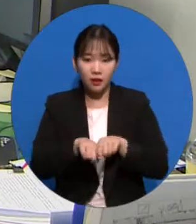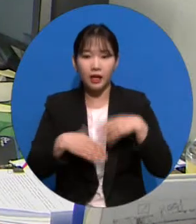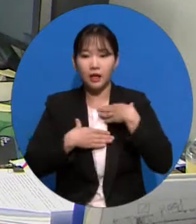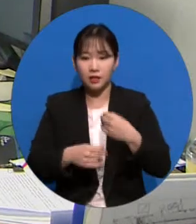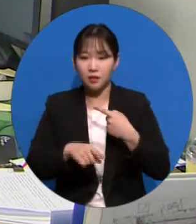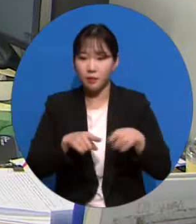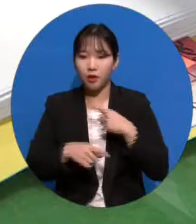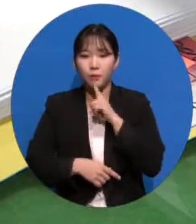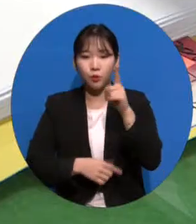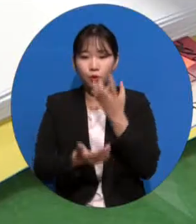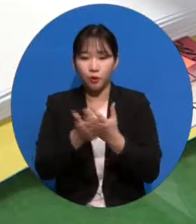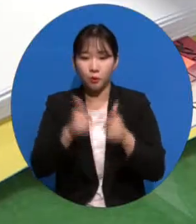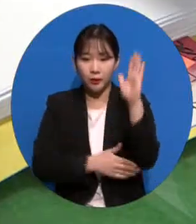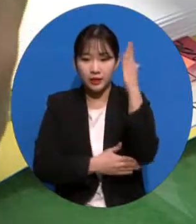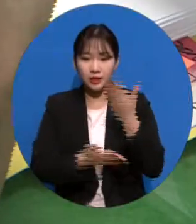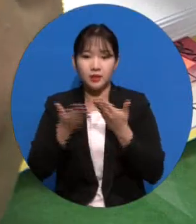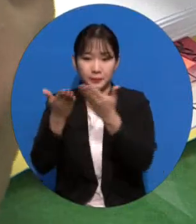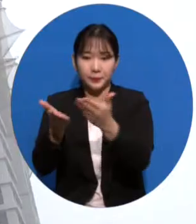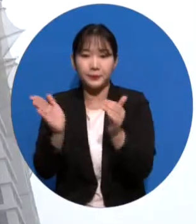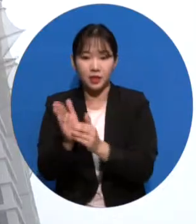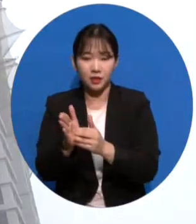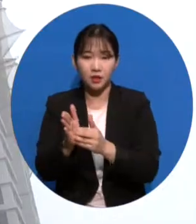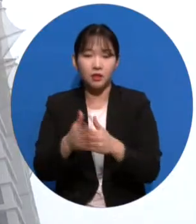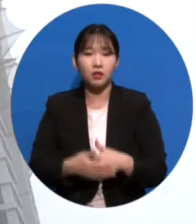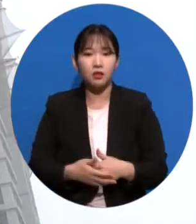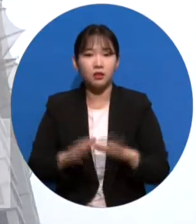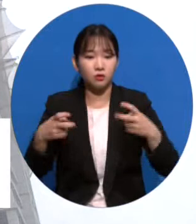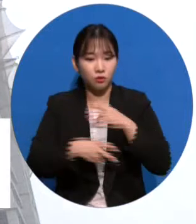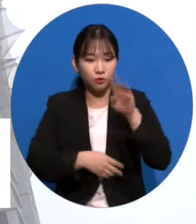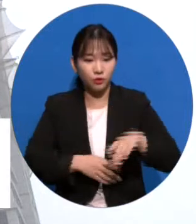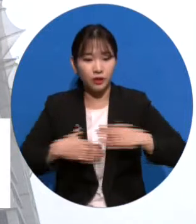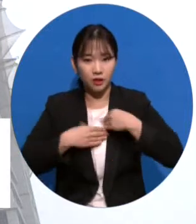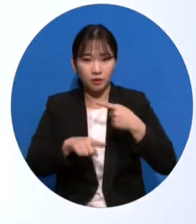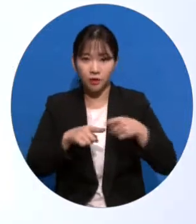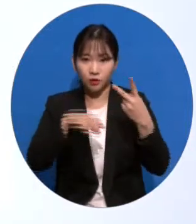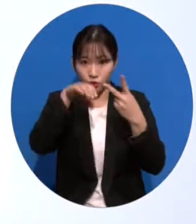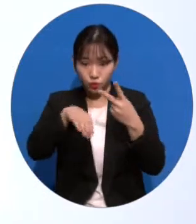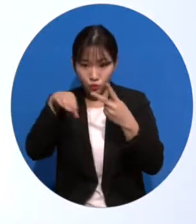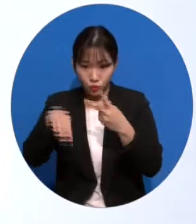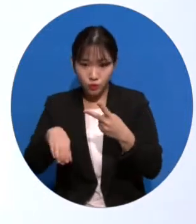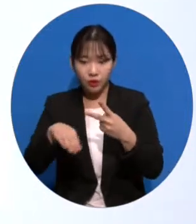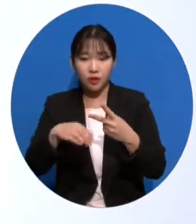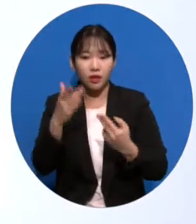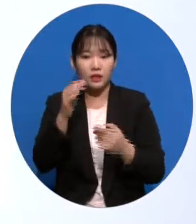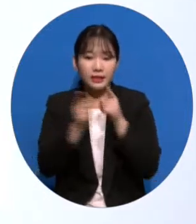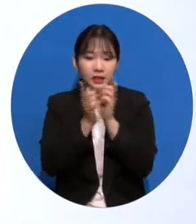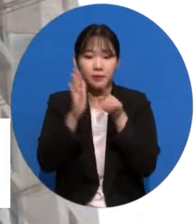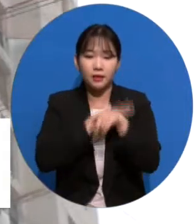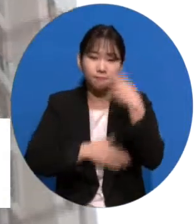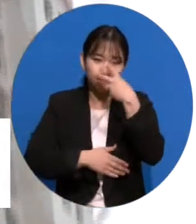안전 진단 보고서를 목포시에 제출했습니다. 국토부 안전진단 업체 두 곳이 화재 현장 조사를 벌인